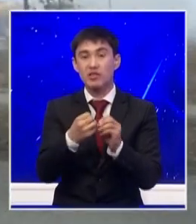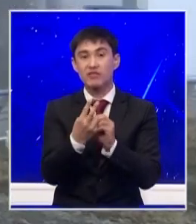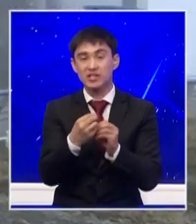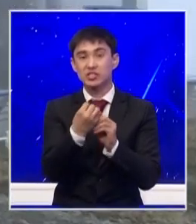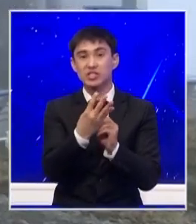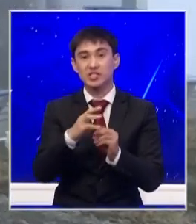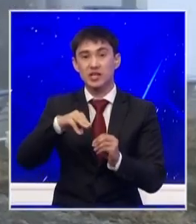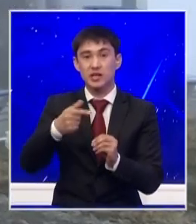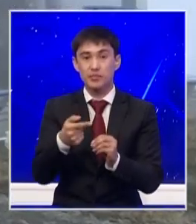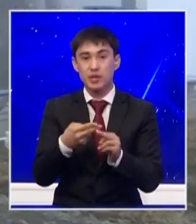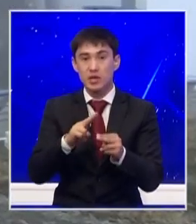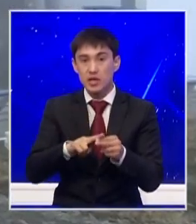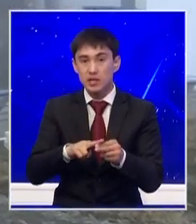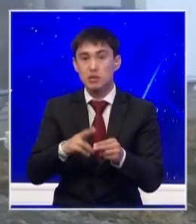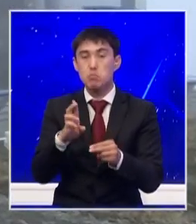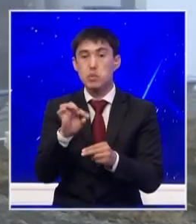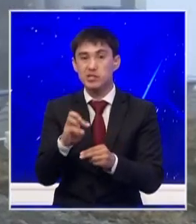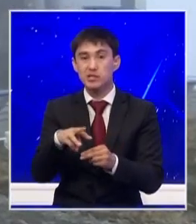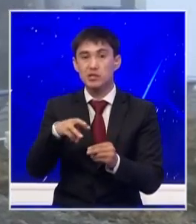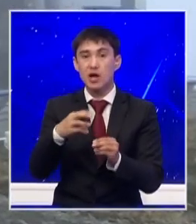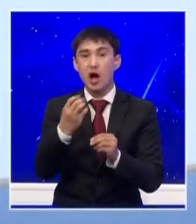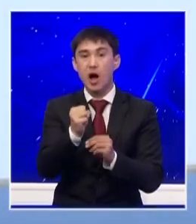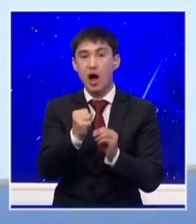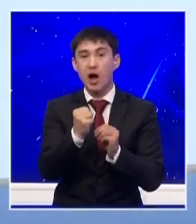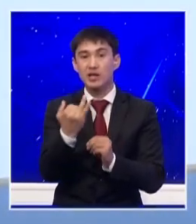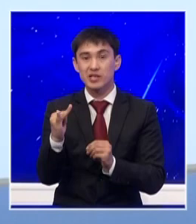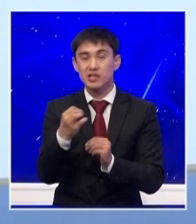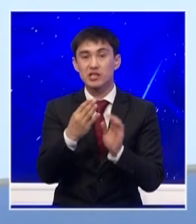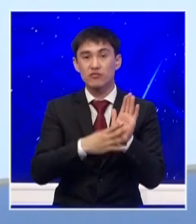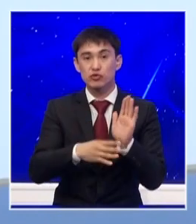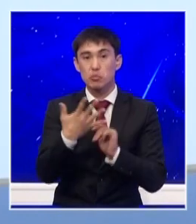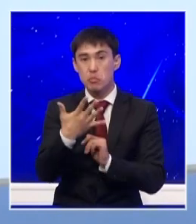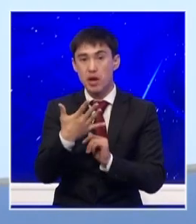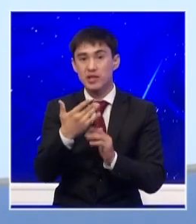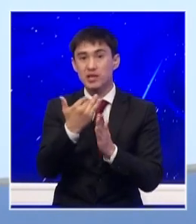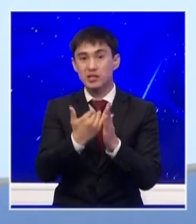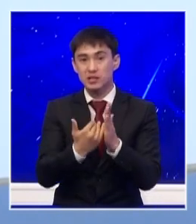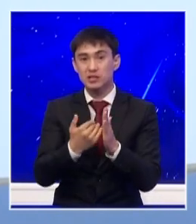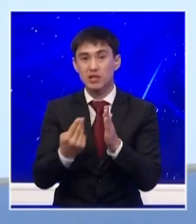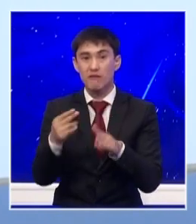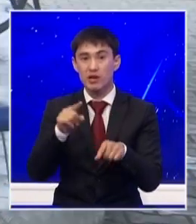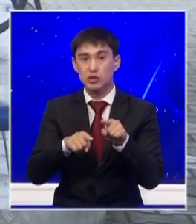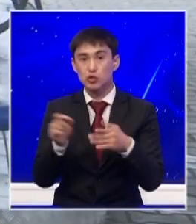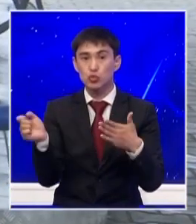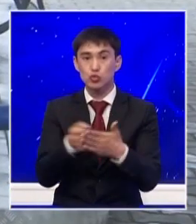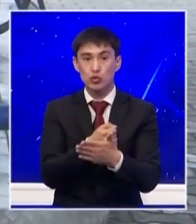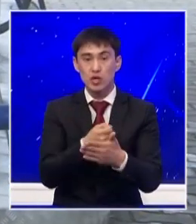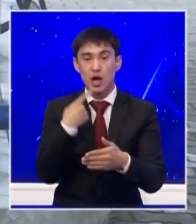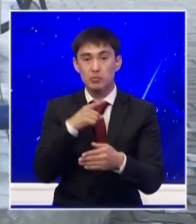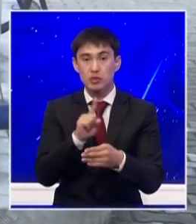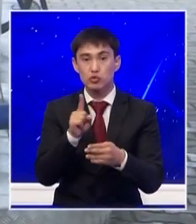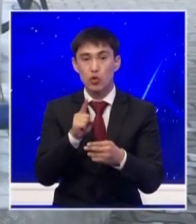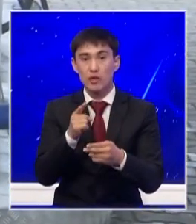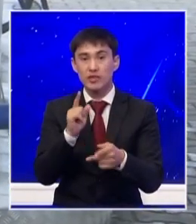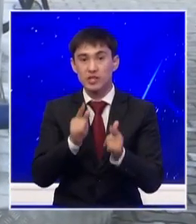12-14 тенге к слову бензин марки аи-95 из перечня регулируемых товаров исключен стоит